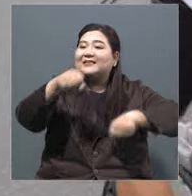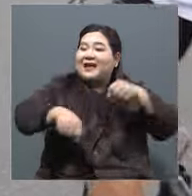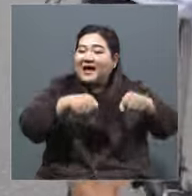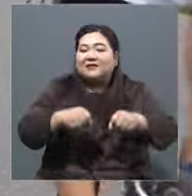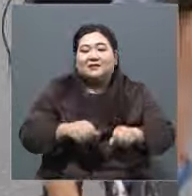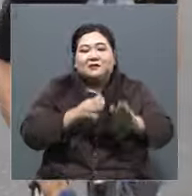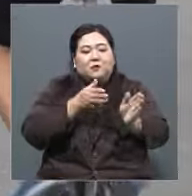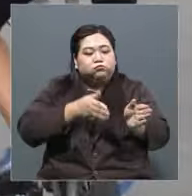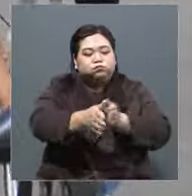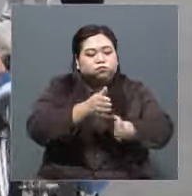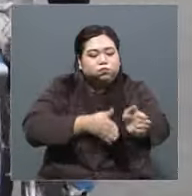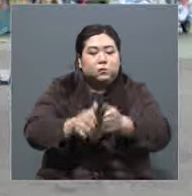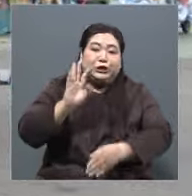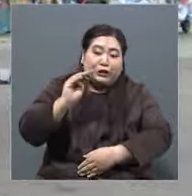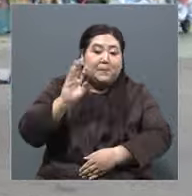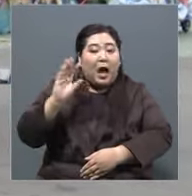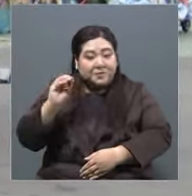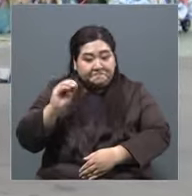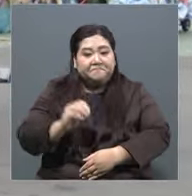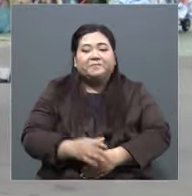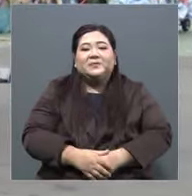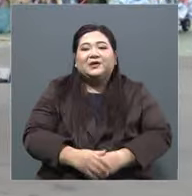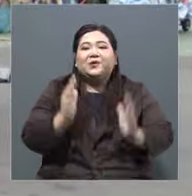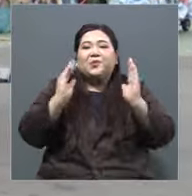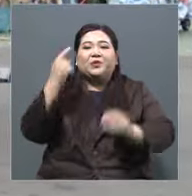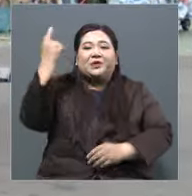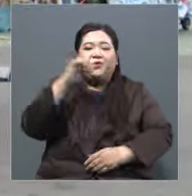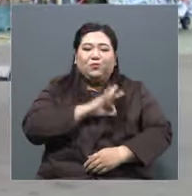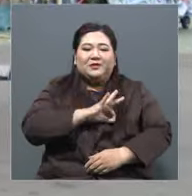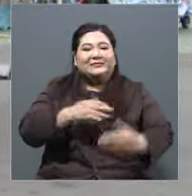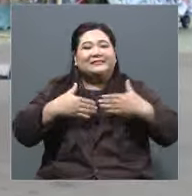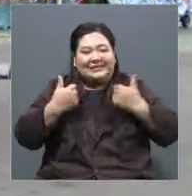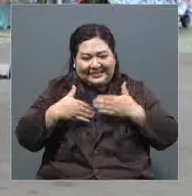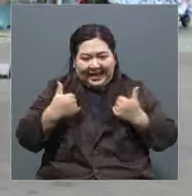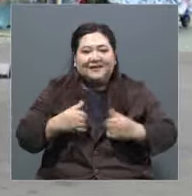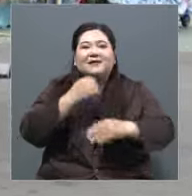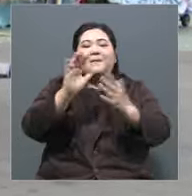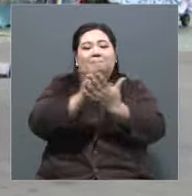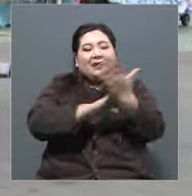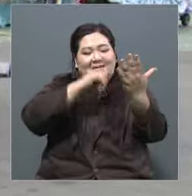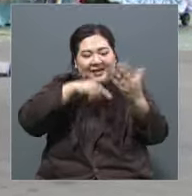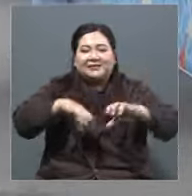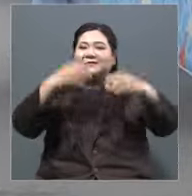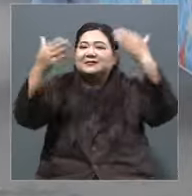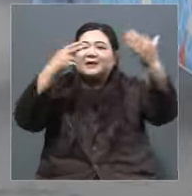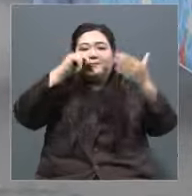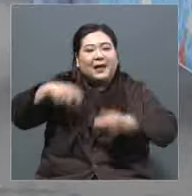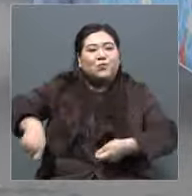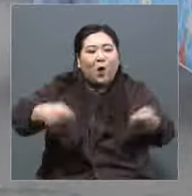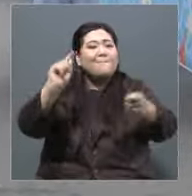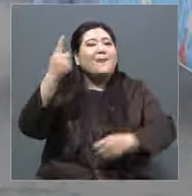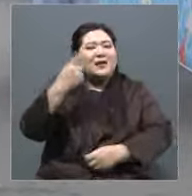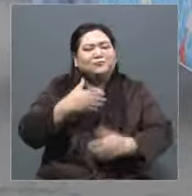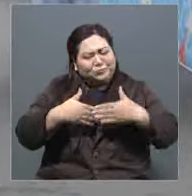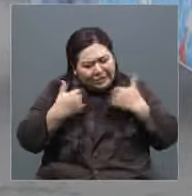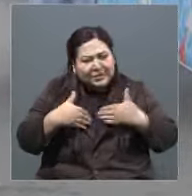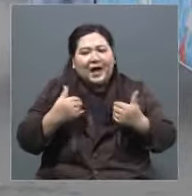40-50คนเลยนะคะนักท่องเที่ยวเบอกว่าดีใจที่เห็นประเทศไทยกลับมาจัดงานสงกรานต์อย่างยิ่งใหญ่อีกครั้งนึงถือว่าเป็นโอกาสดีที่